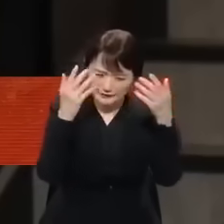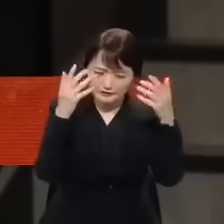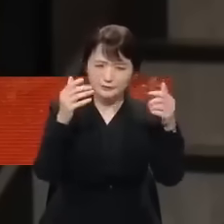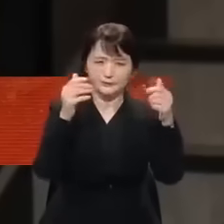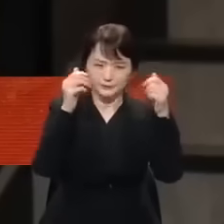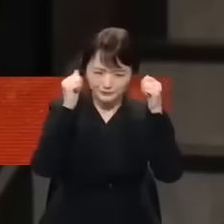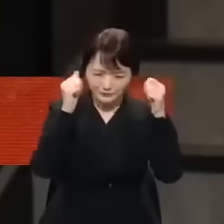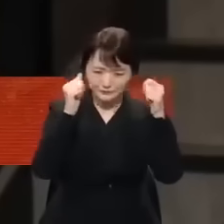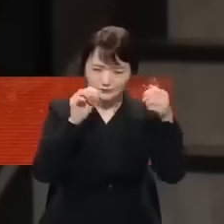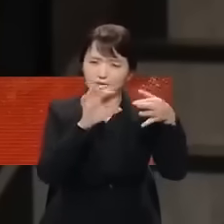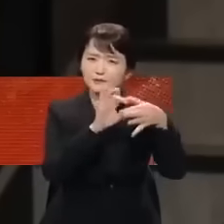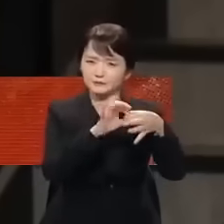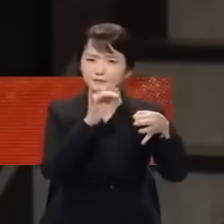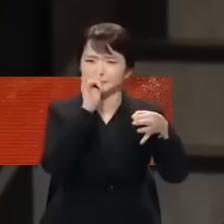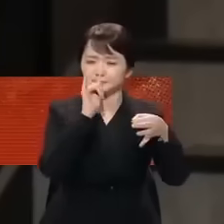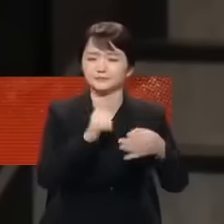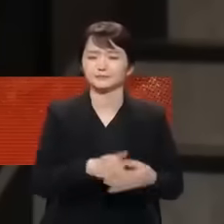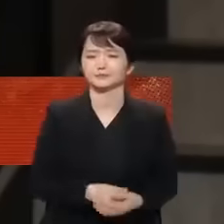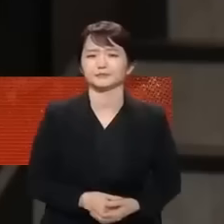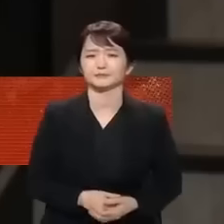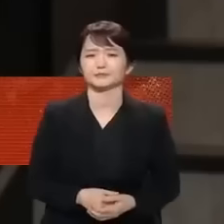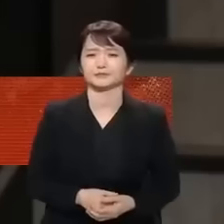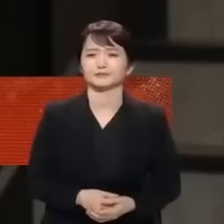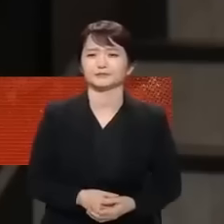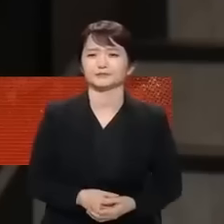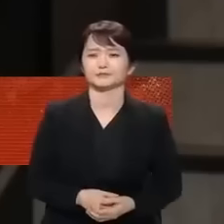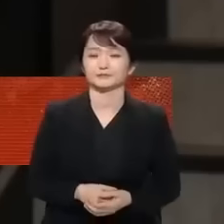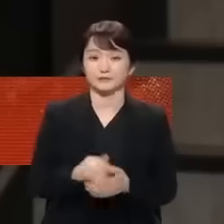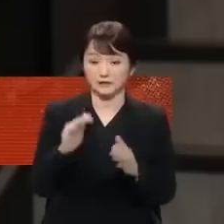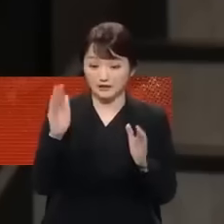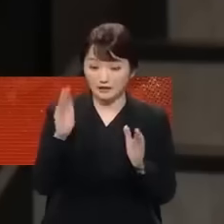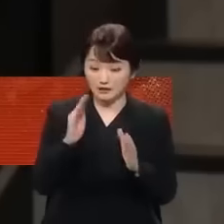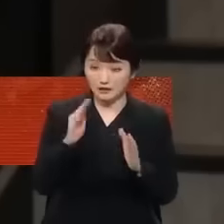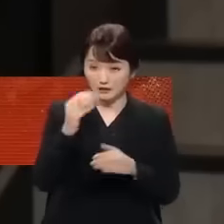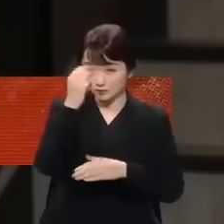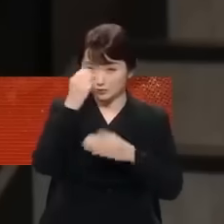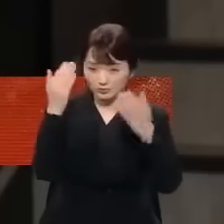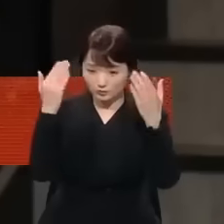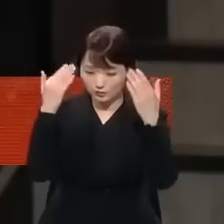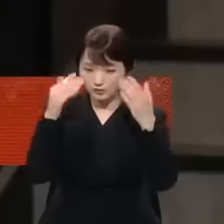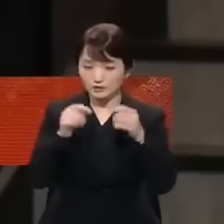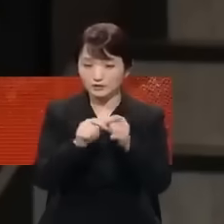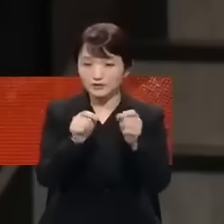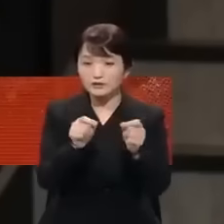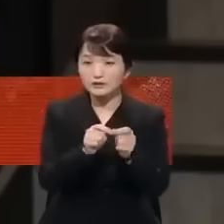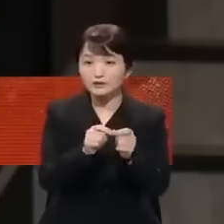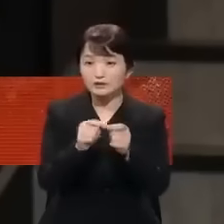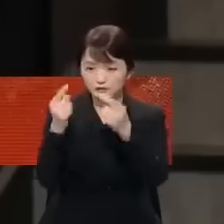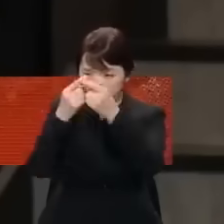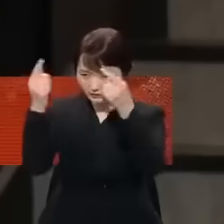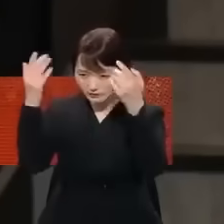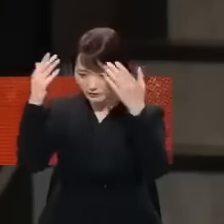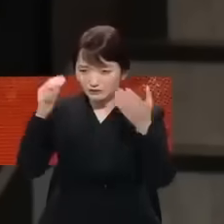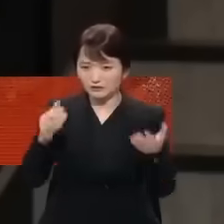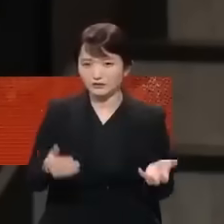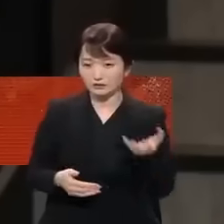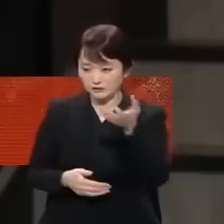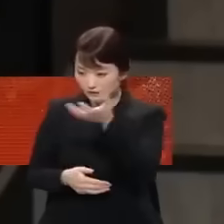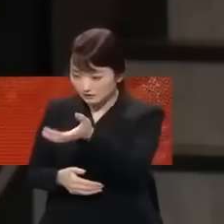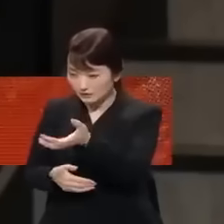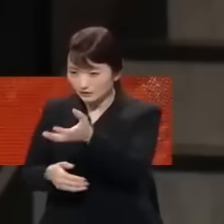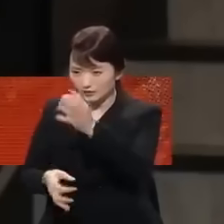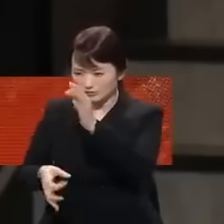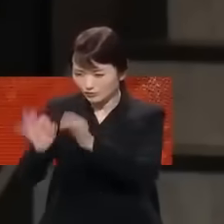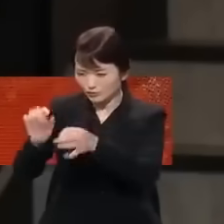경우가 상당히 많지 않습니까 그러기 때문에이 학생들이이 고등학교 팀 같은 경우는 대학 진학이라는 프로팀으로